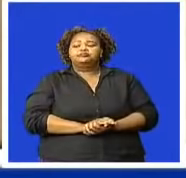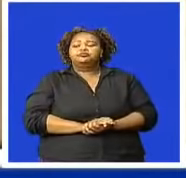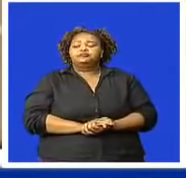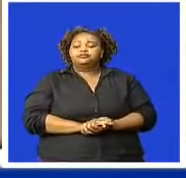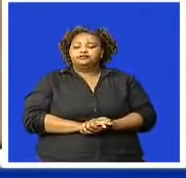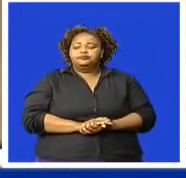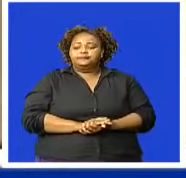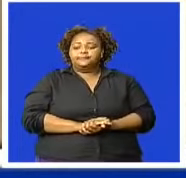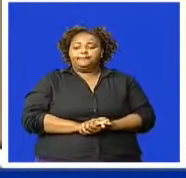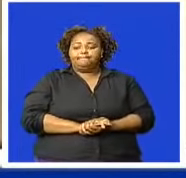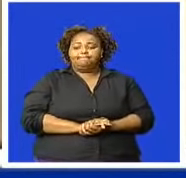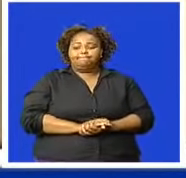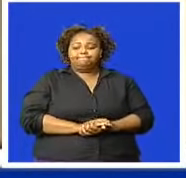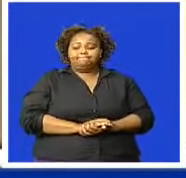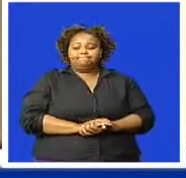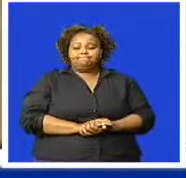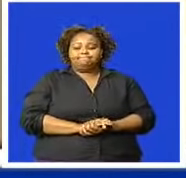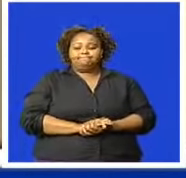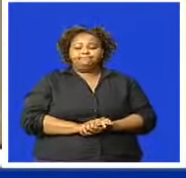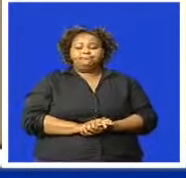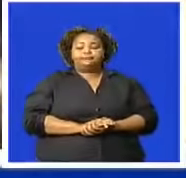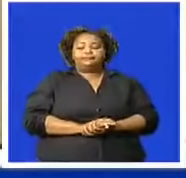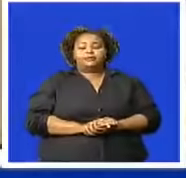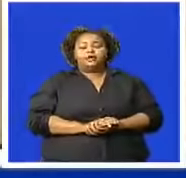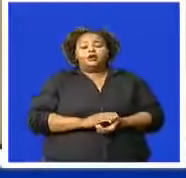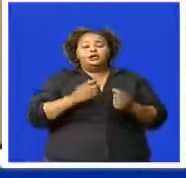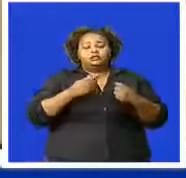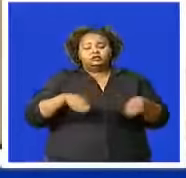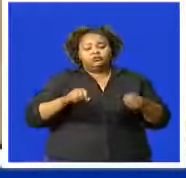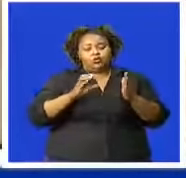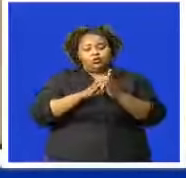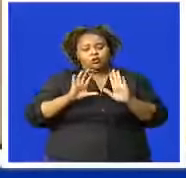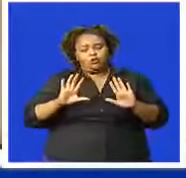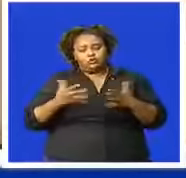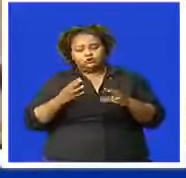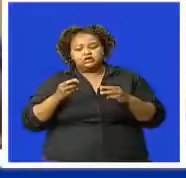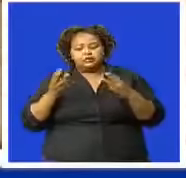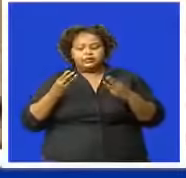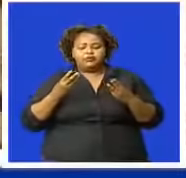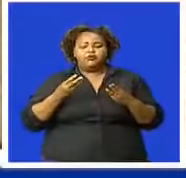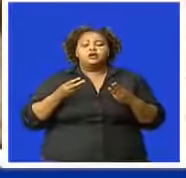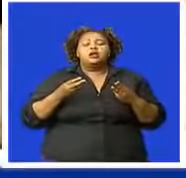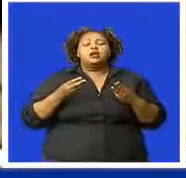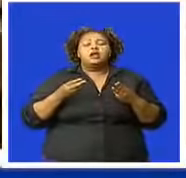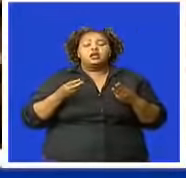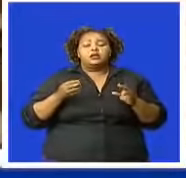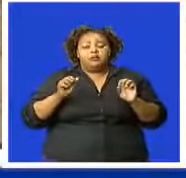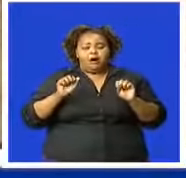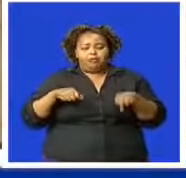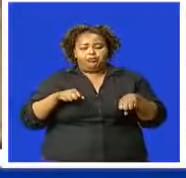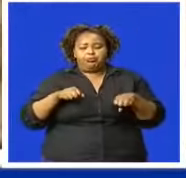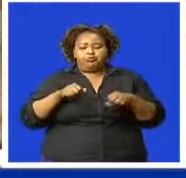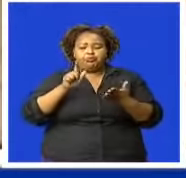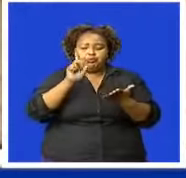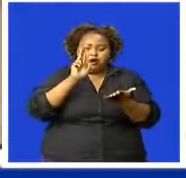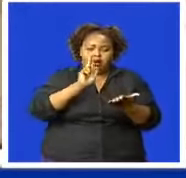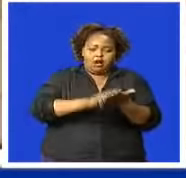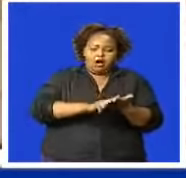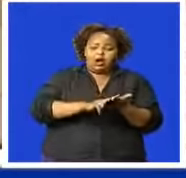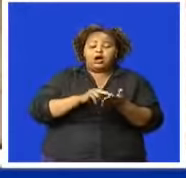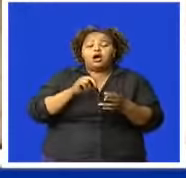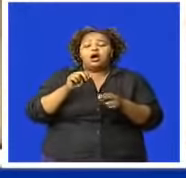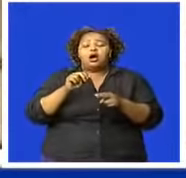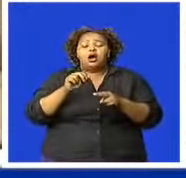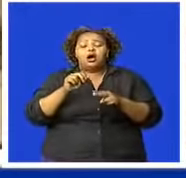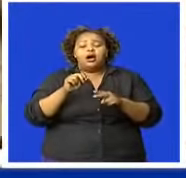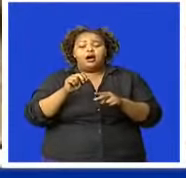risk. Le nhlangano solo ikhuthatha labo labangakatholi imvume yokudlalisa imidlalo yabo kuthi bangadikhansi badlalisa le